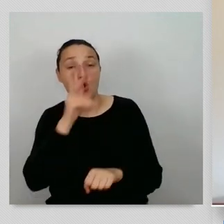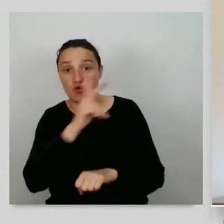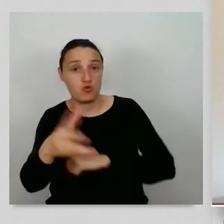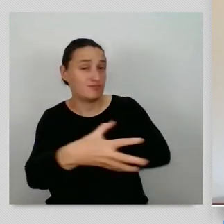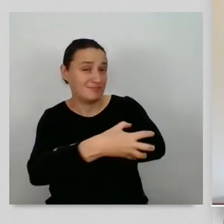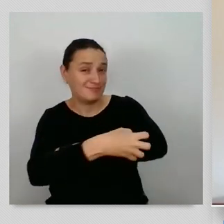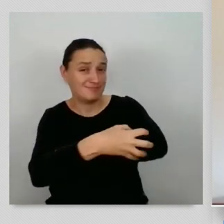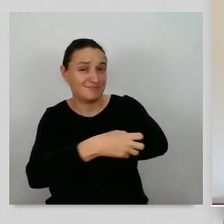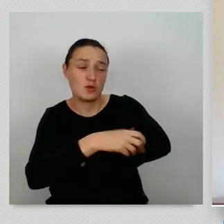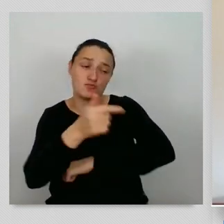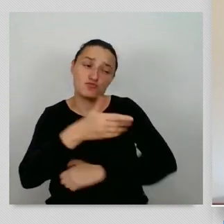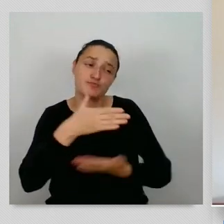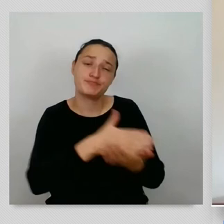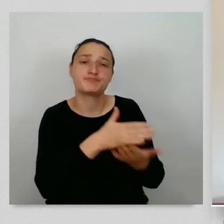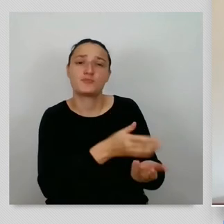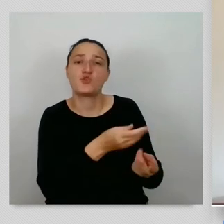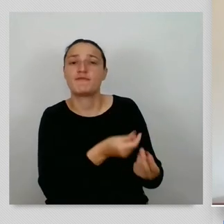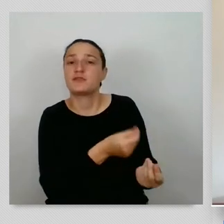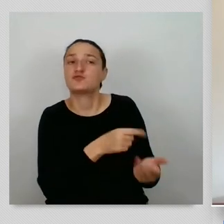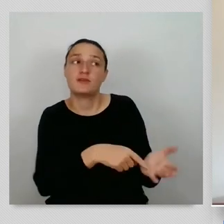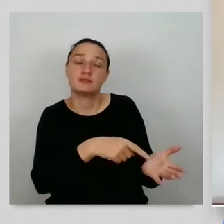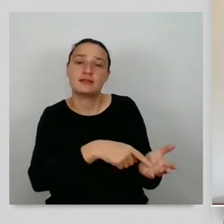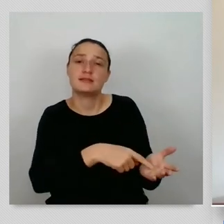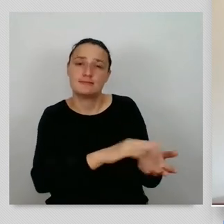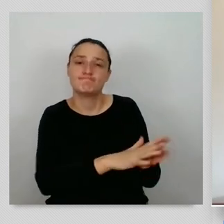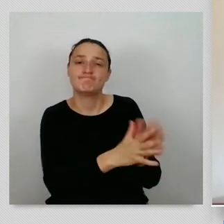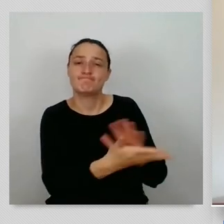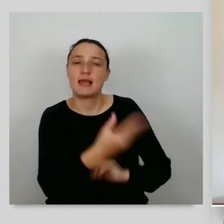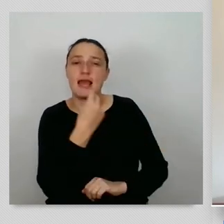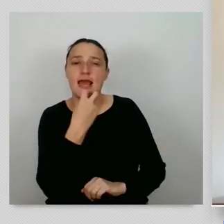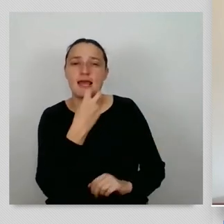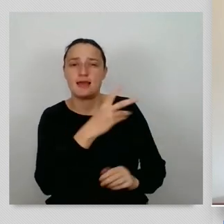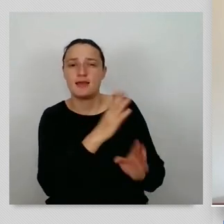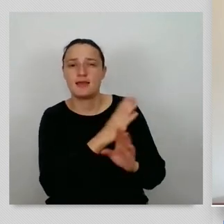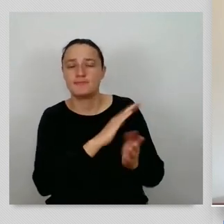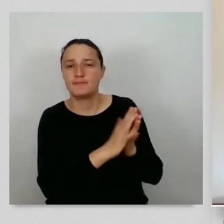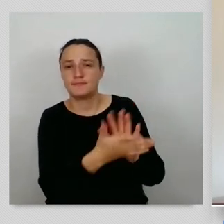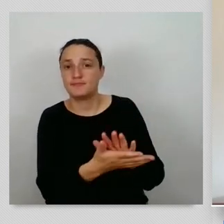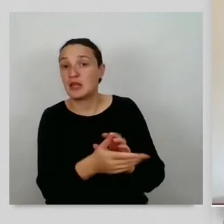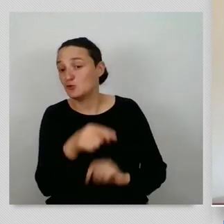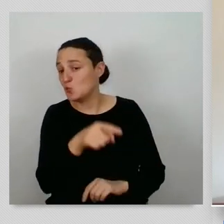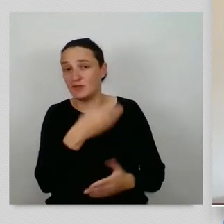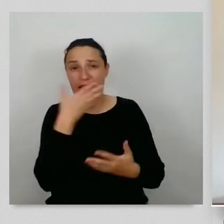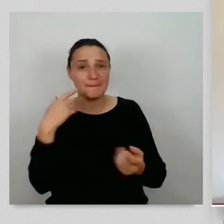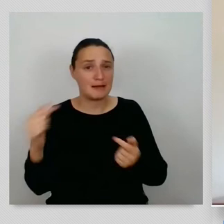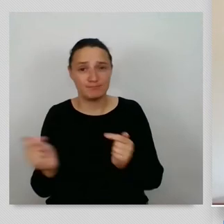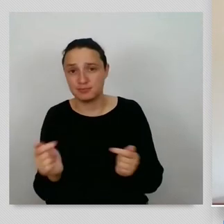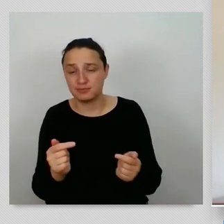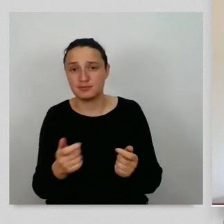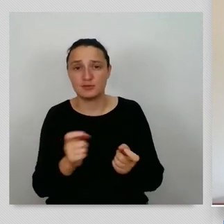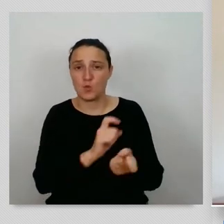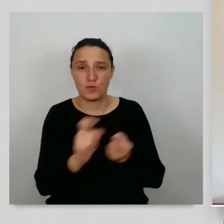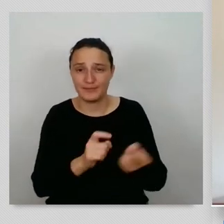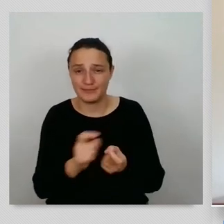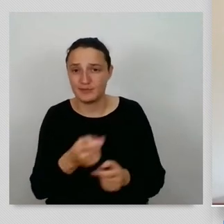należy pomóc również finansowo w tej transformacji. Także tutaj kompletnie tego sporu nie ma. Myślę, że linia sporu jest